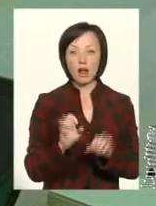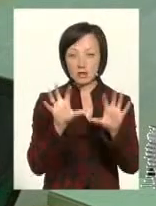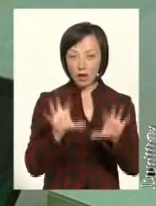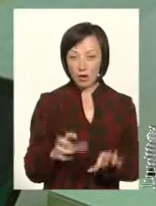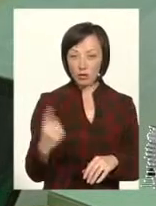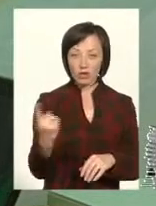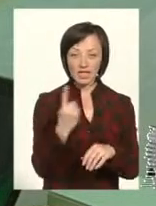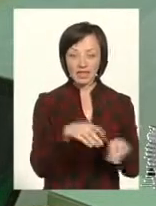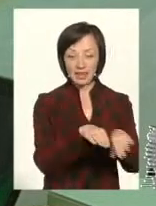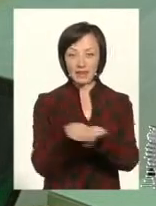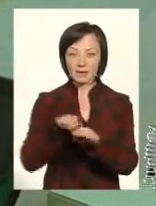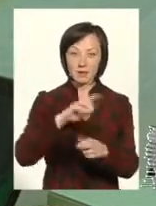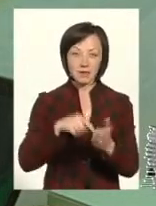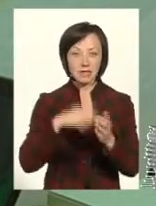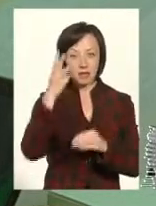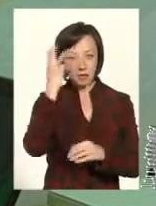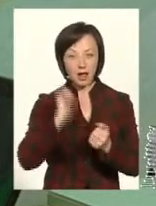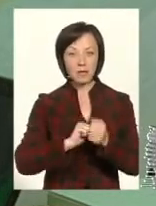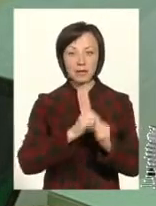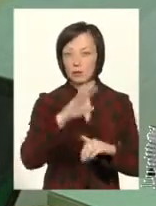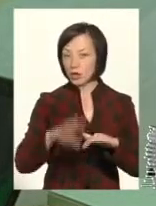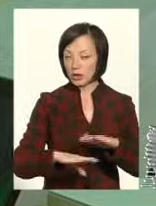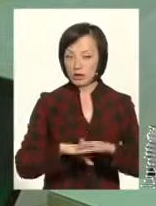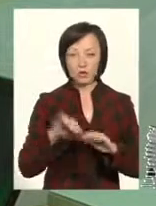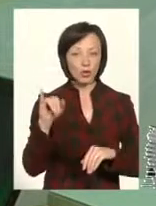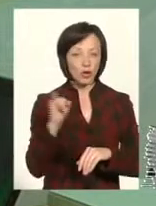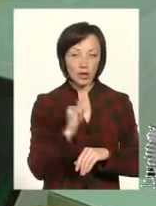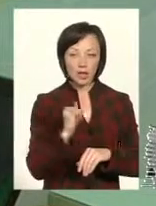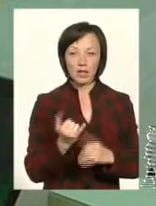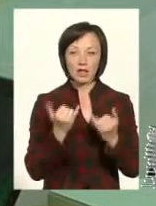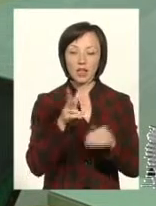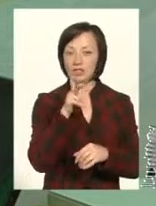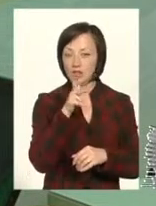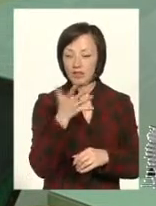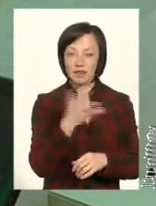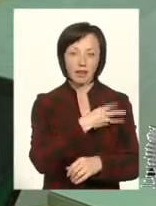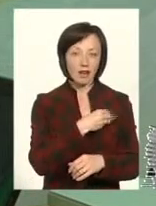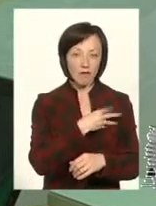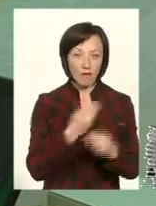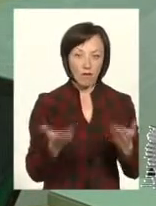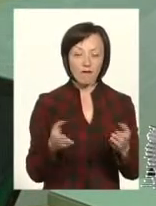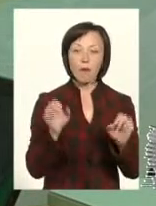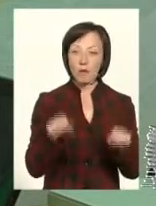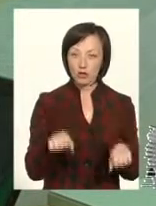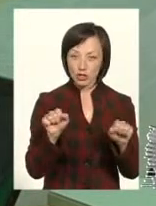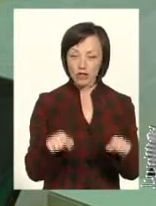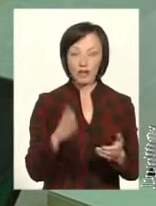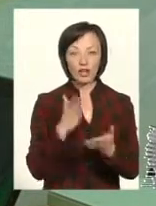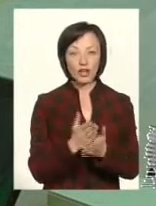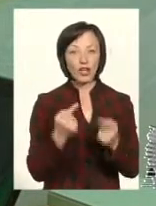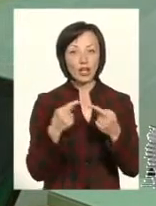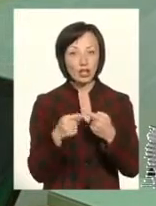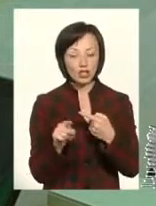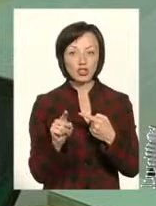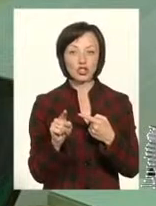всіх, і для міста Хмельницького, і для Кам'янця-Подільського, і для Чернівець, і для Львова. Ну, можливо, є інші